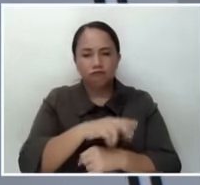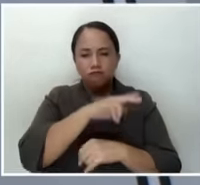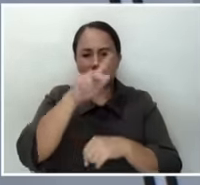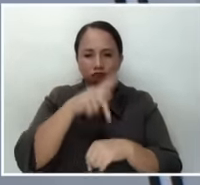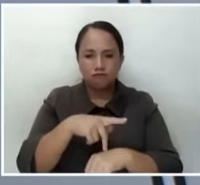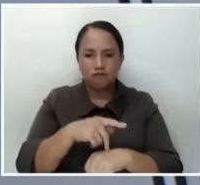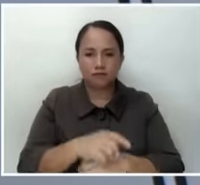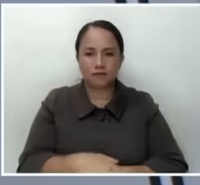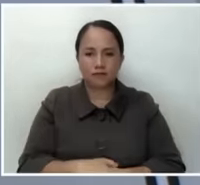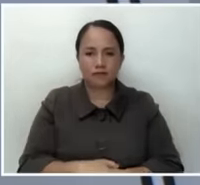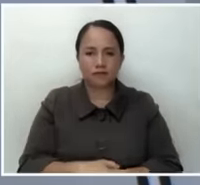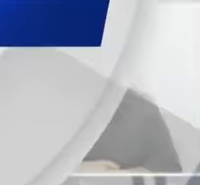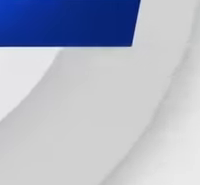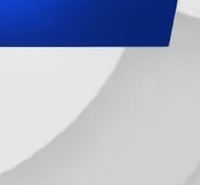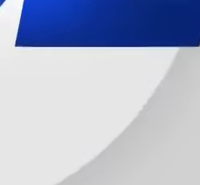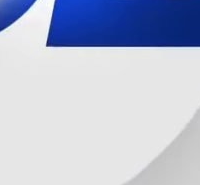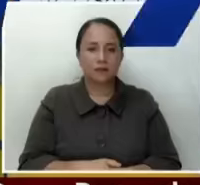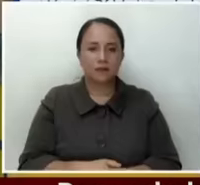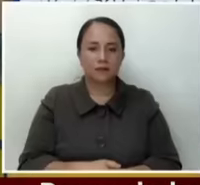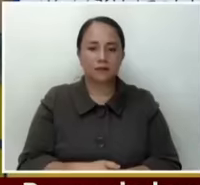Andrea Tagines.